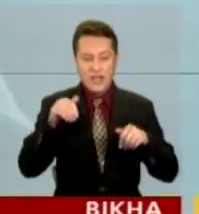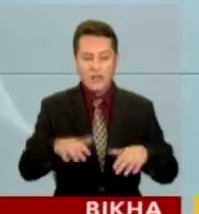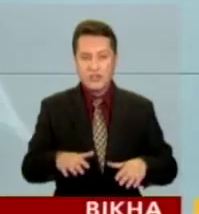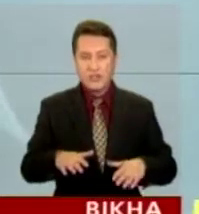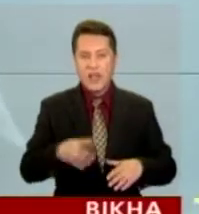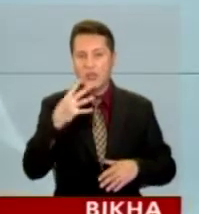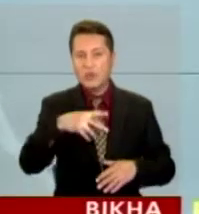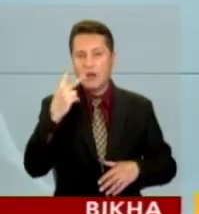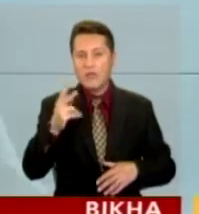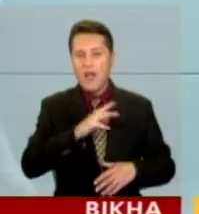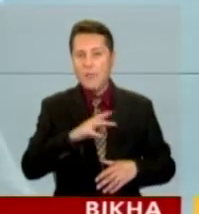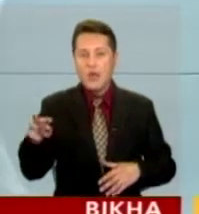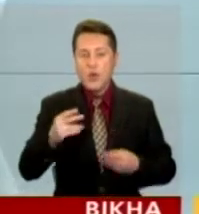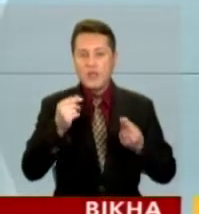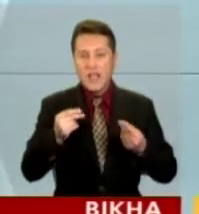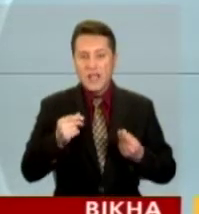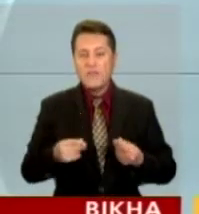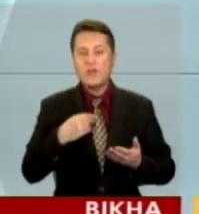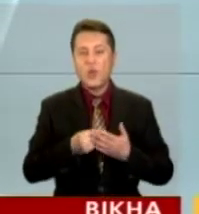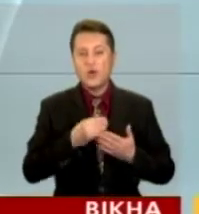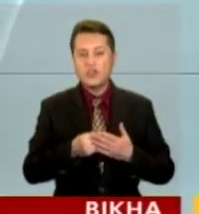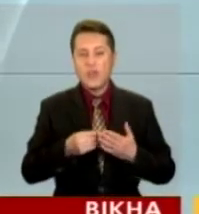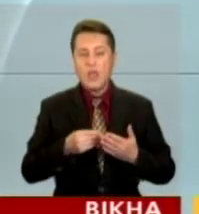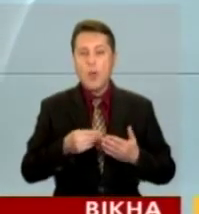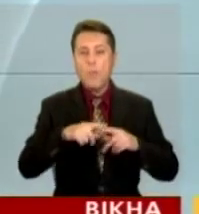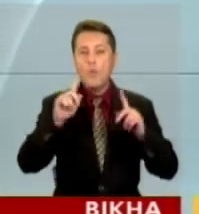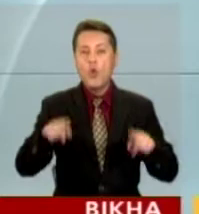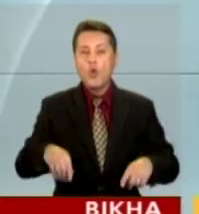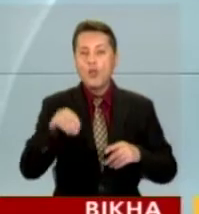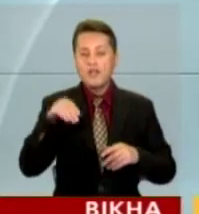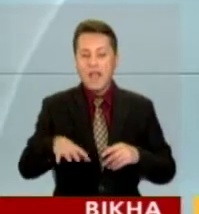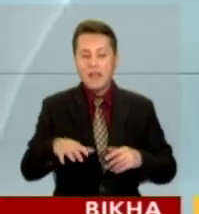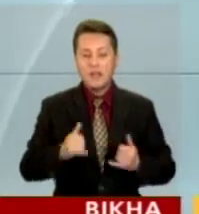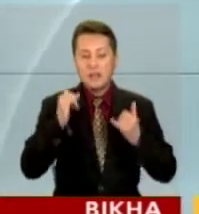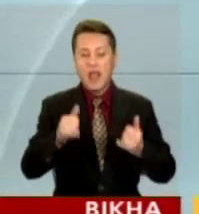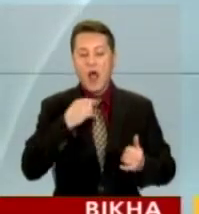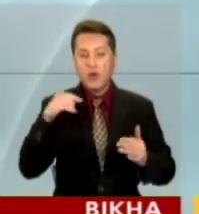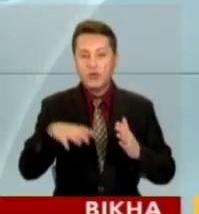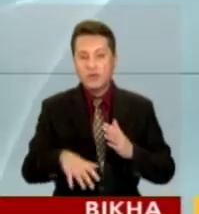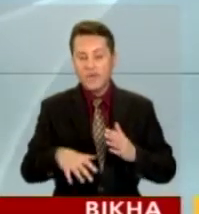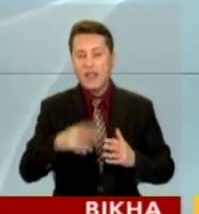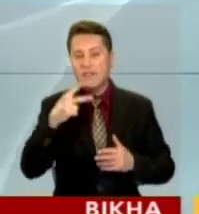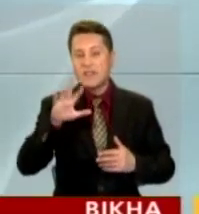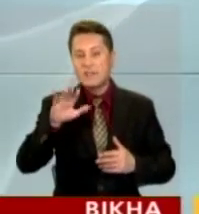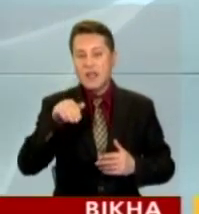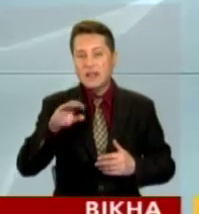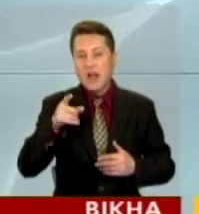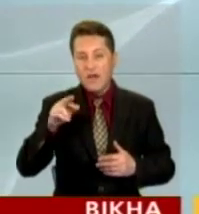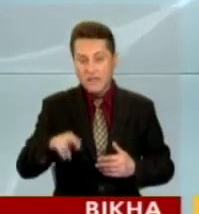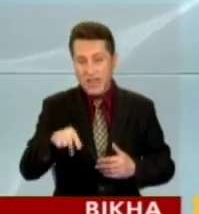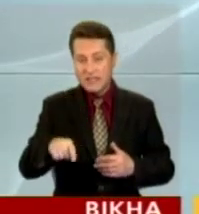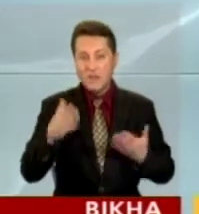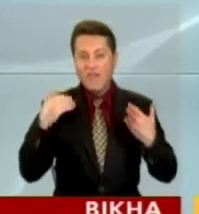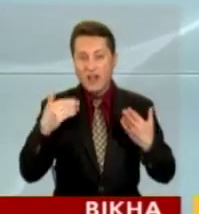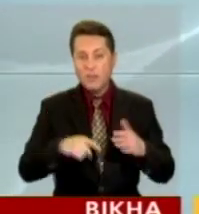42 мільйони гривень саме стільки коштували бюлетені для голосування 25 травня вже цими вихідними їх